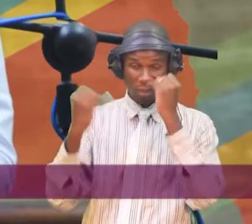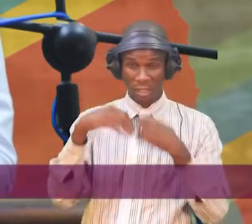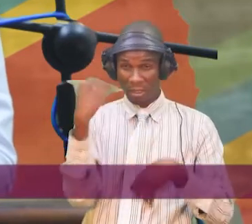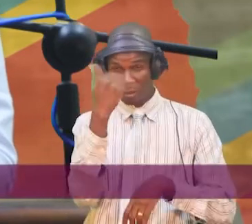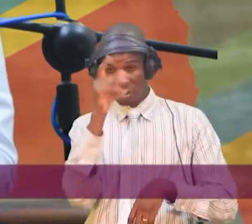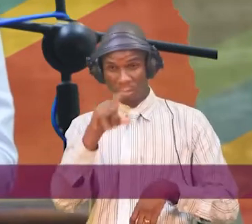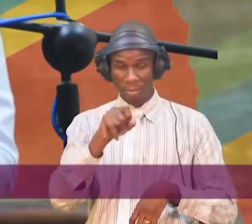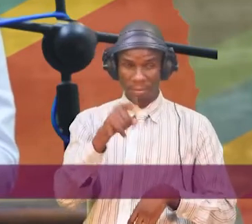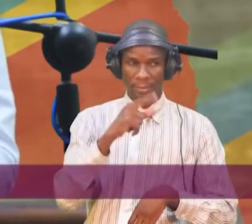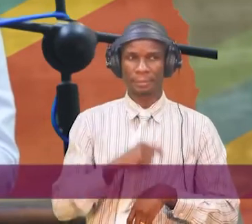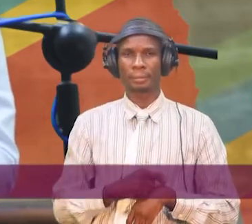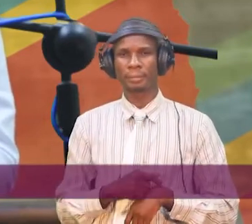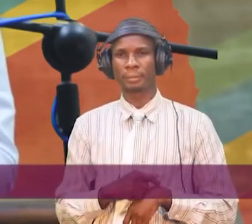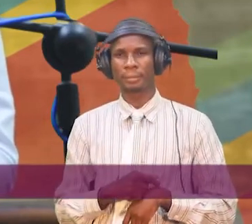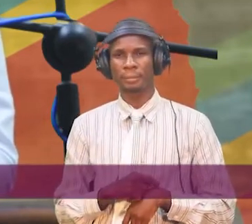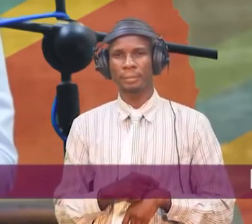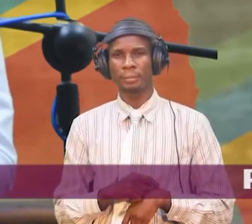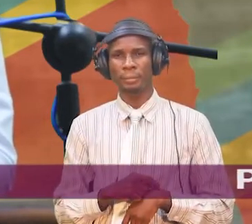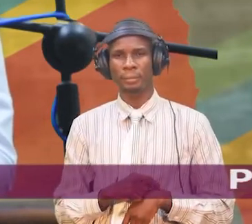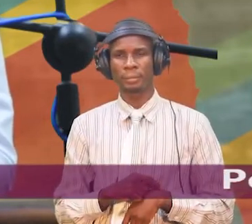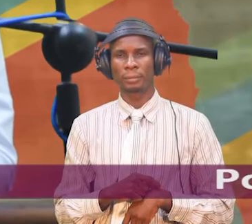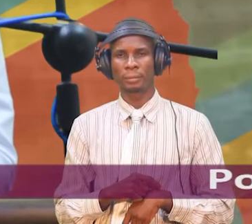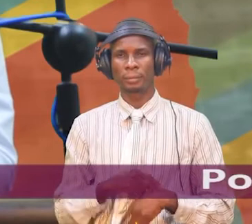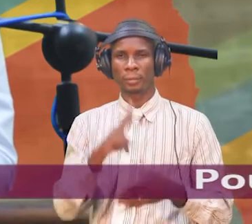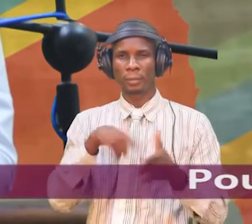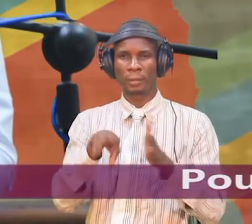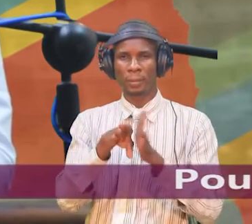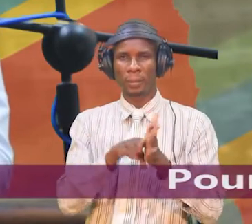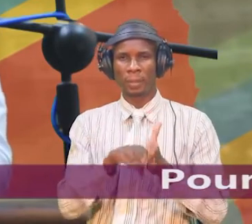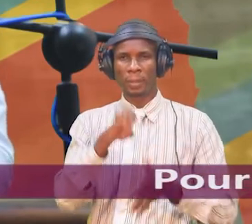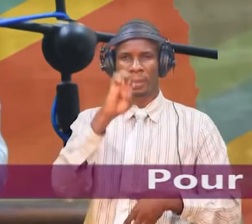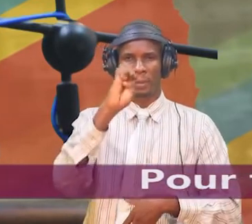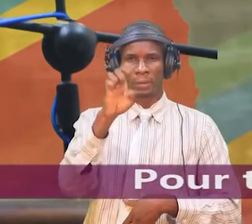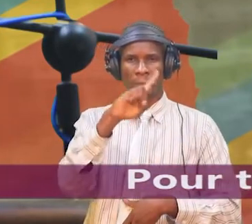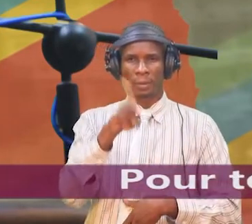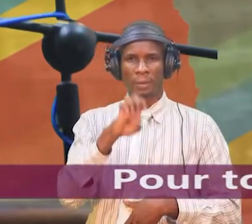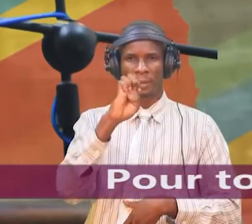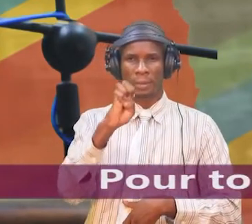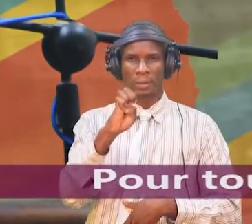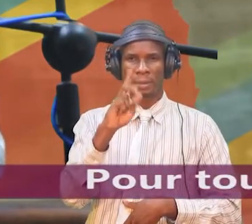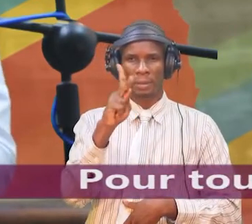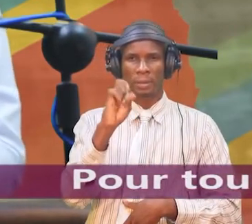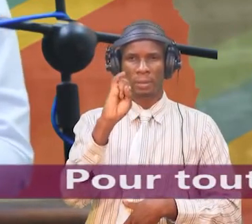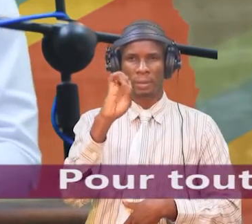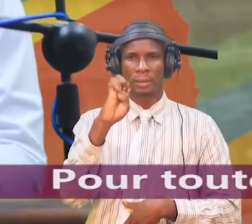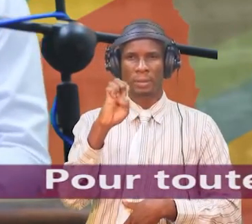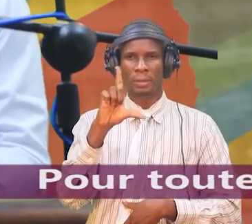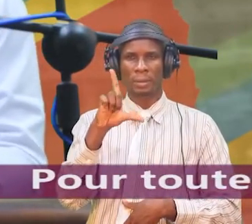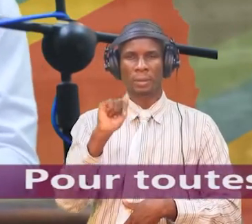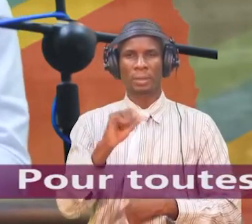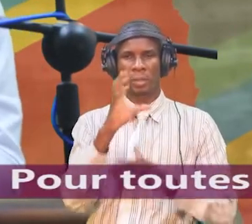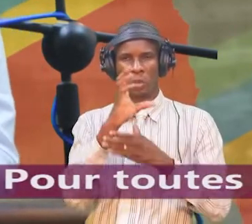besoin. Nous sommes dans le livre d'Ézéchiel. Tozali na mukanda ya Ézéchiel. Ézéchiel au